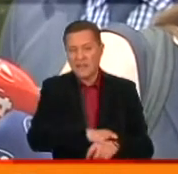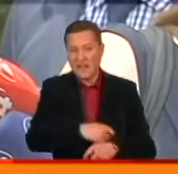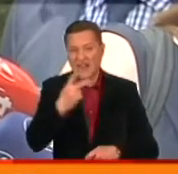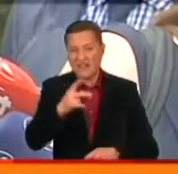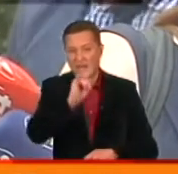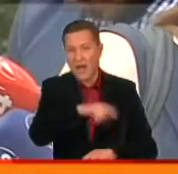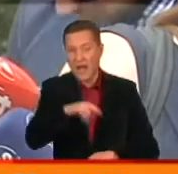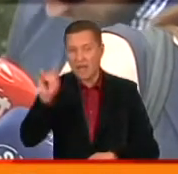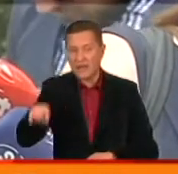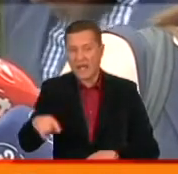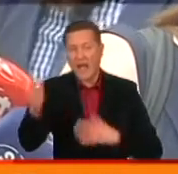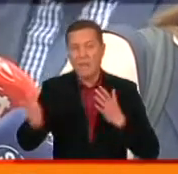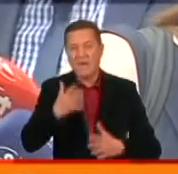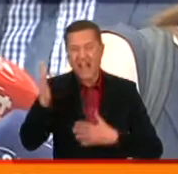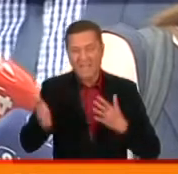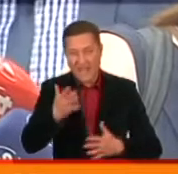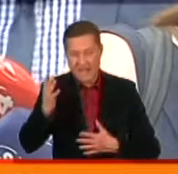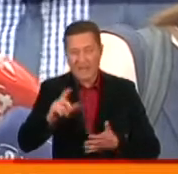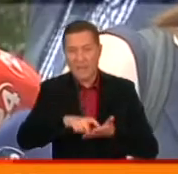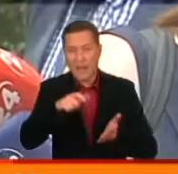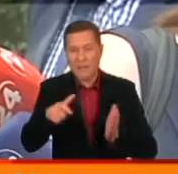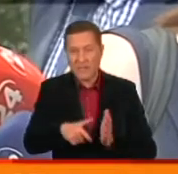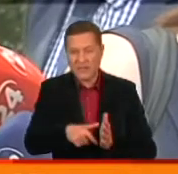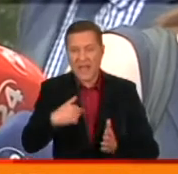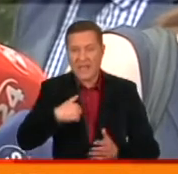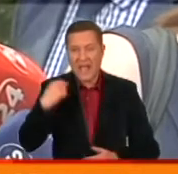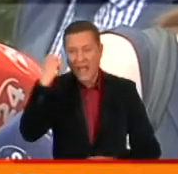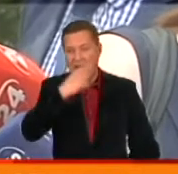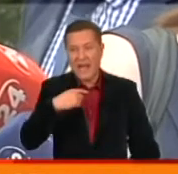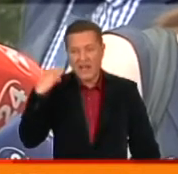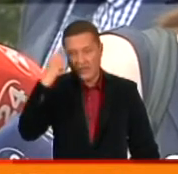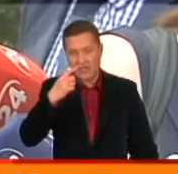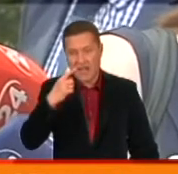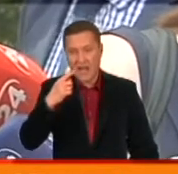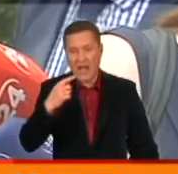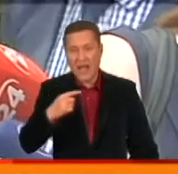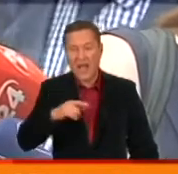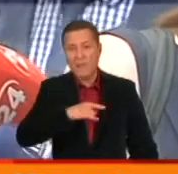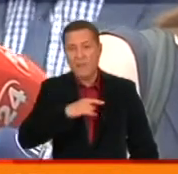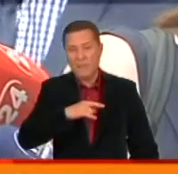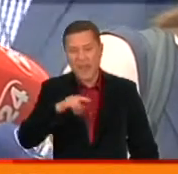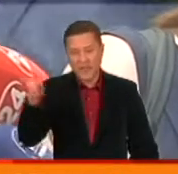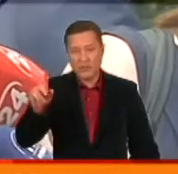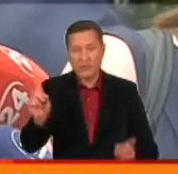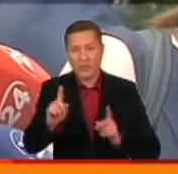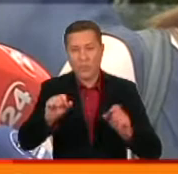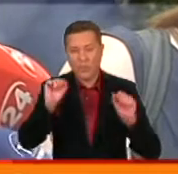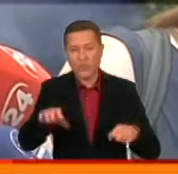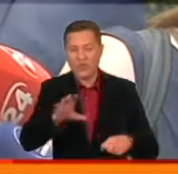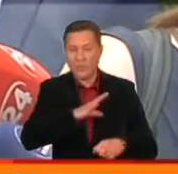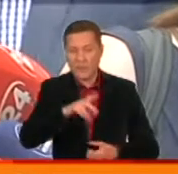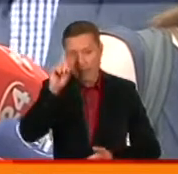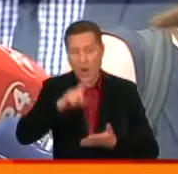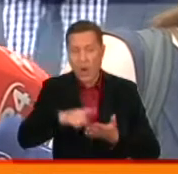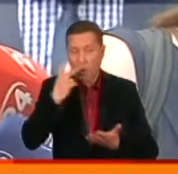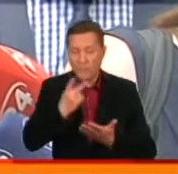окна, проветриваемое помещение. Я лично полечу для того, чтобы можно было